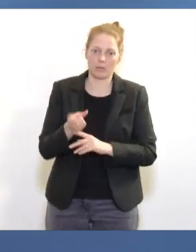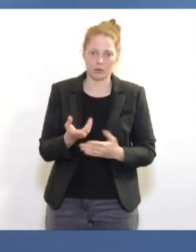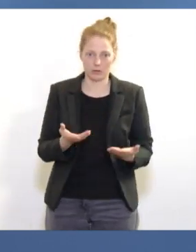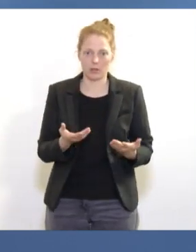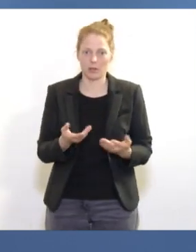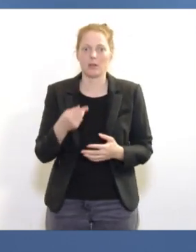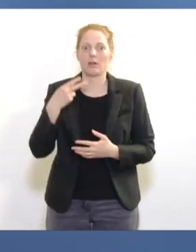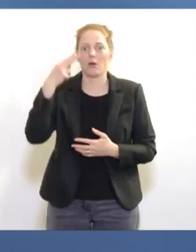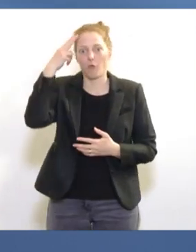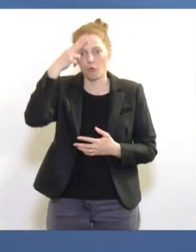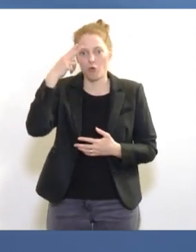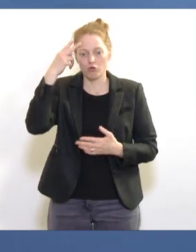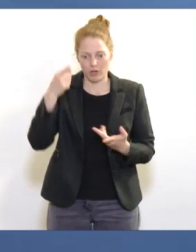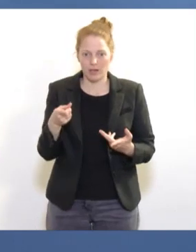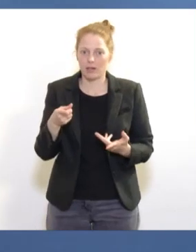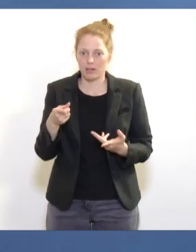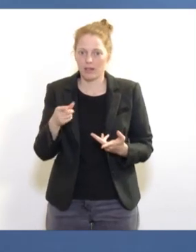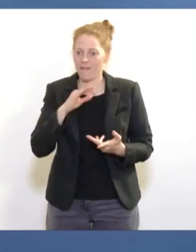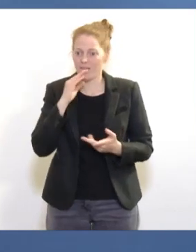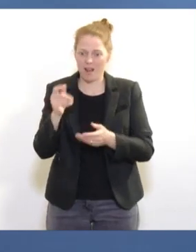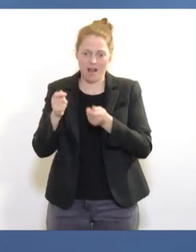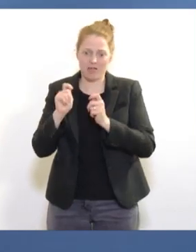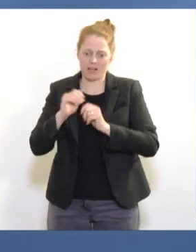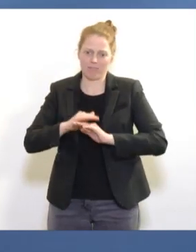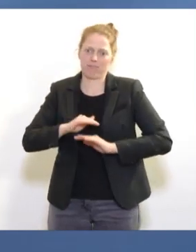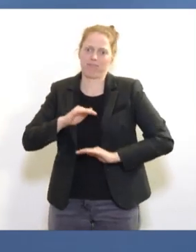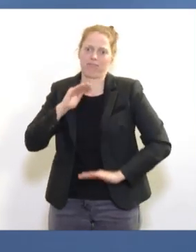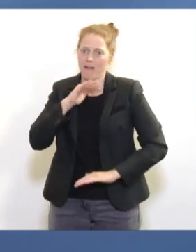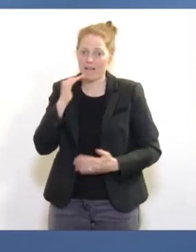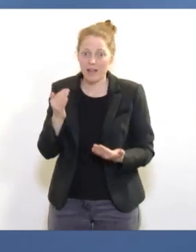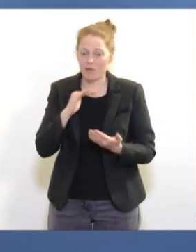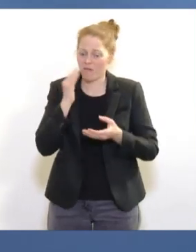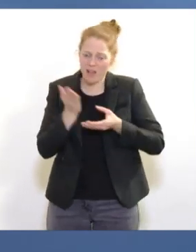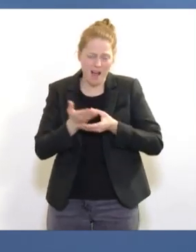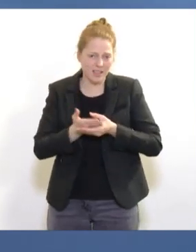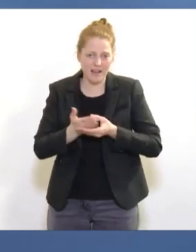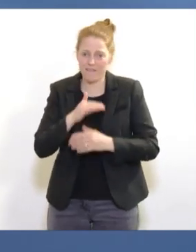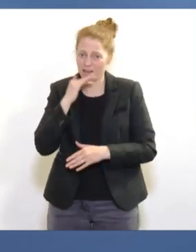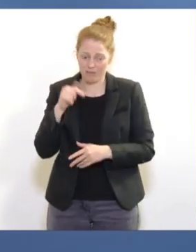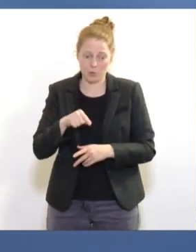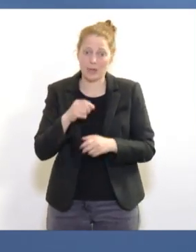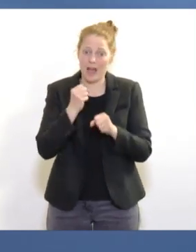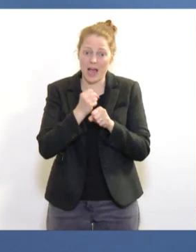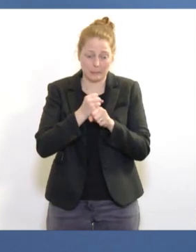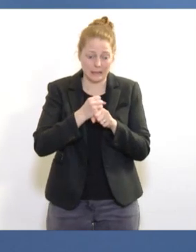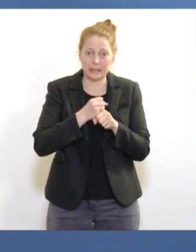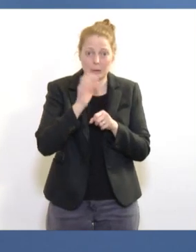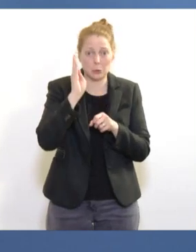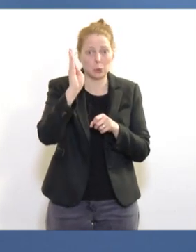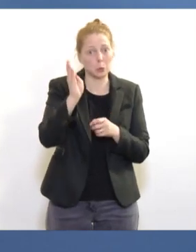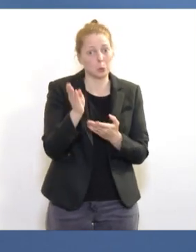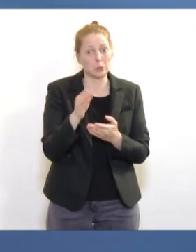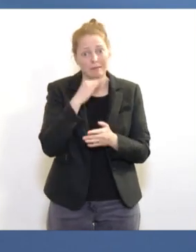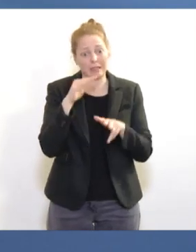Ihnen sich vorstellen, bei der Envergure von den Demanden, bei der Envergure von den Dossiers, wird für ein Arbeit heim muss gelegt